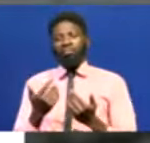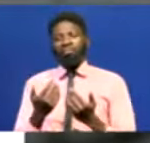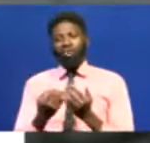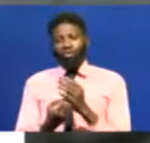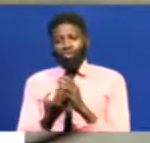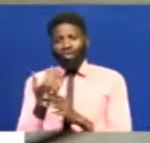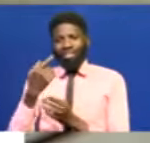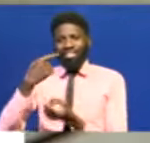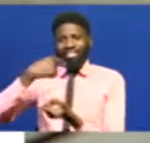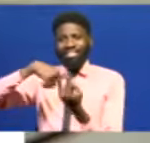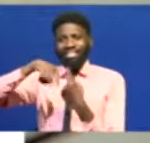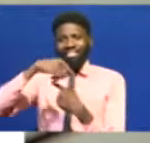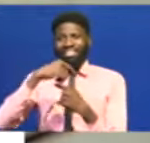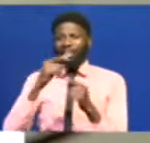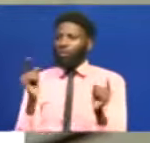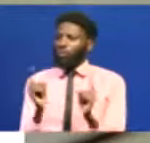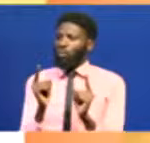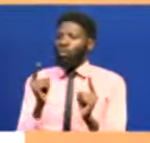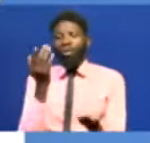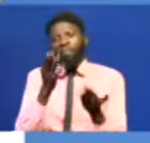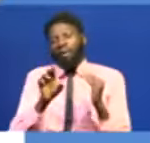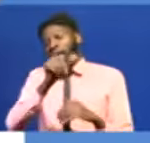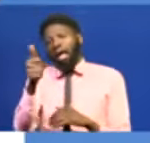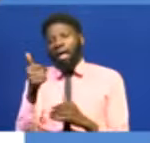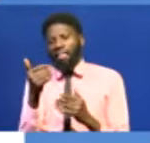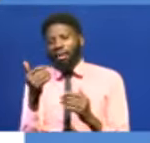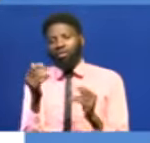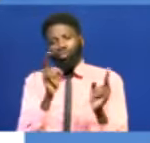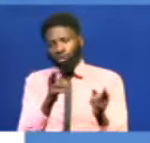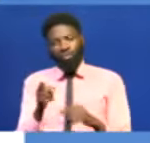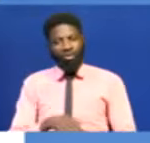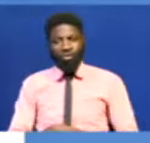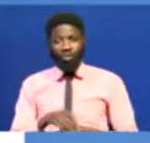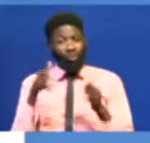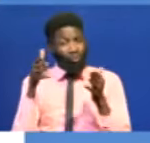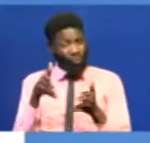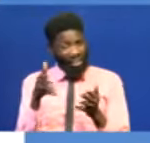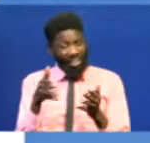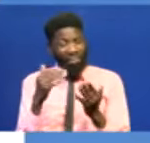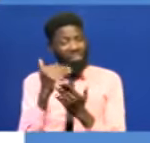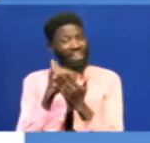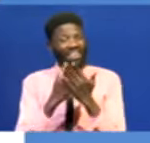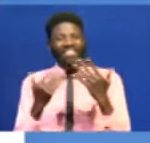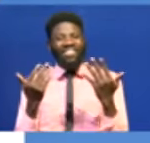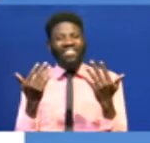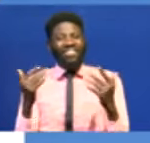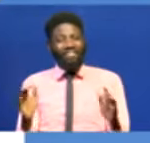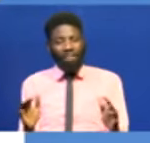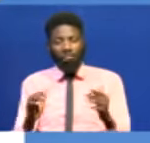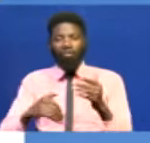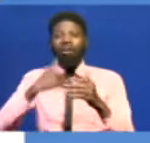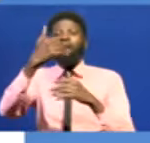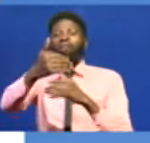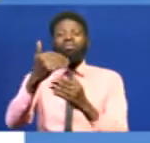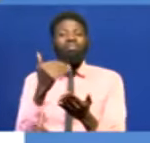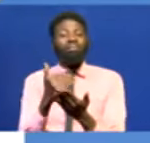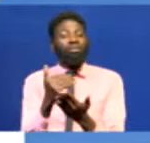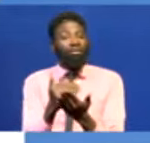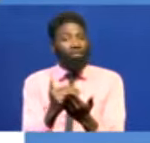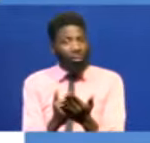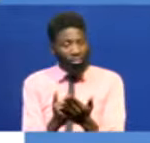mfupi kuliko spishi ya kawaida. Haya, kwa leo kipindi hiki kinaishia hapa. Katika kipindi